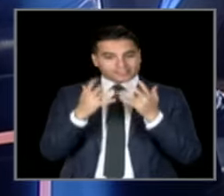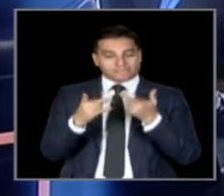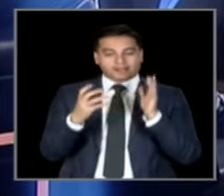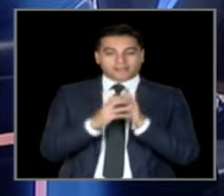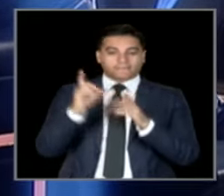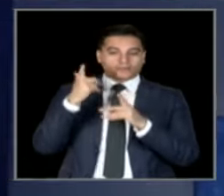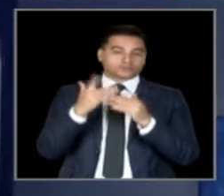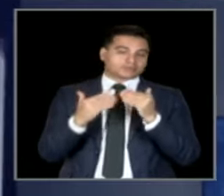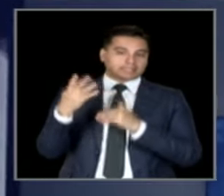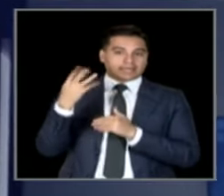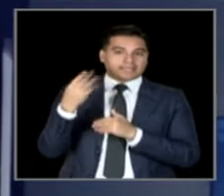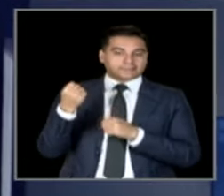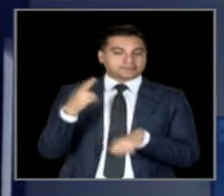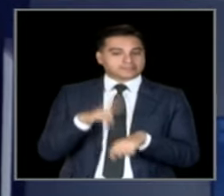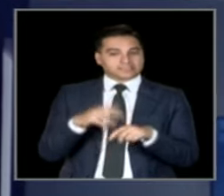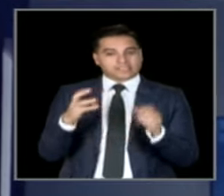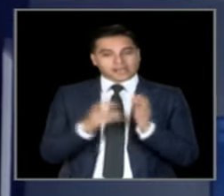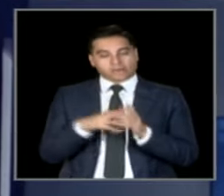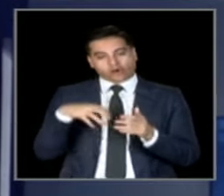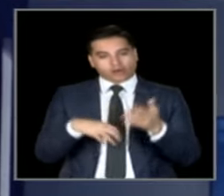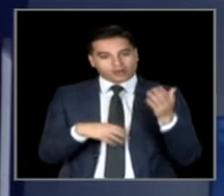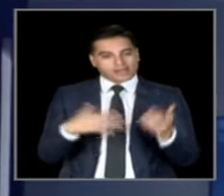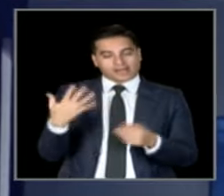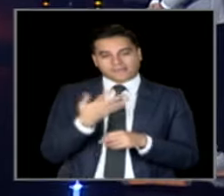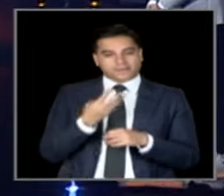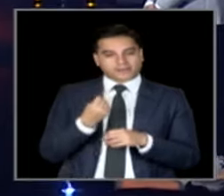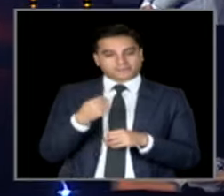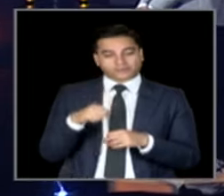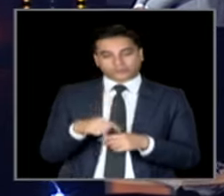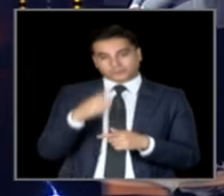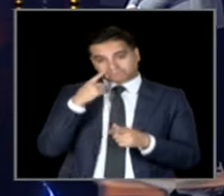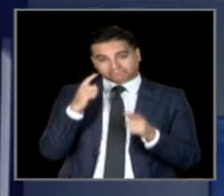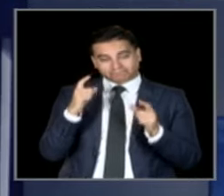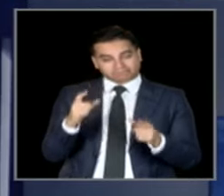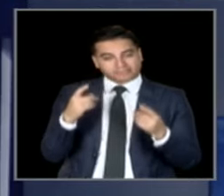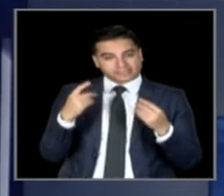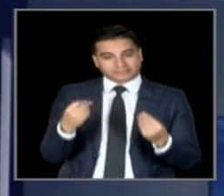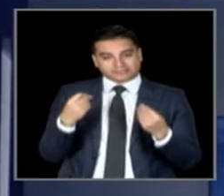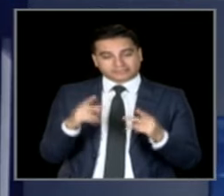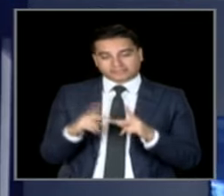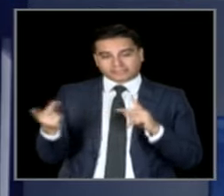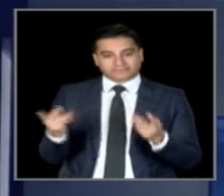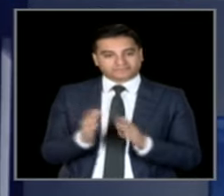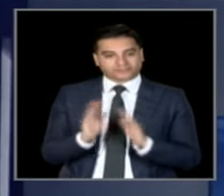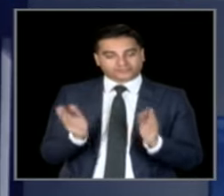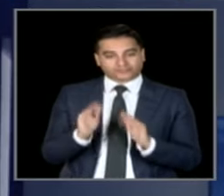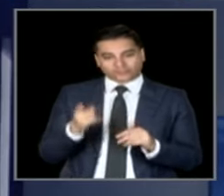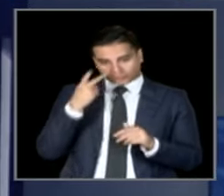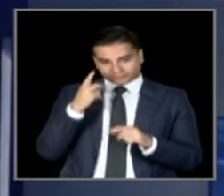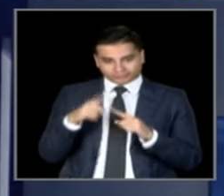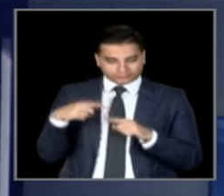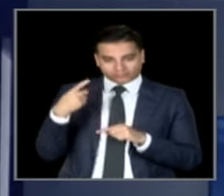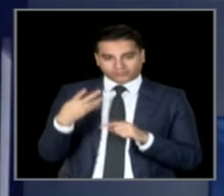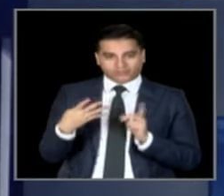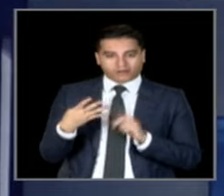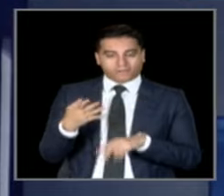جامعة المنصورة 40، جامعة القاهرة 40، وما عندناش أي تغييرات. ودلوقتي مع